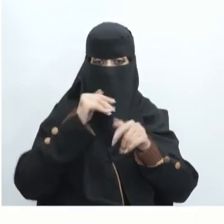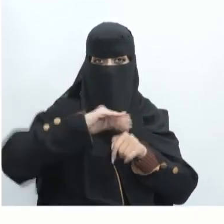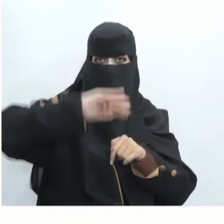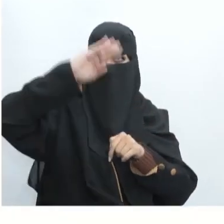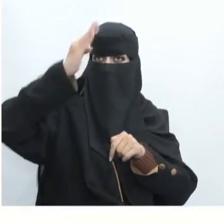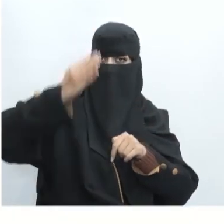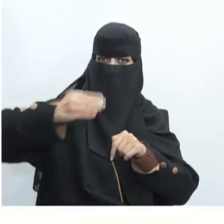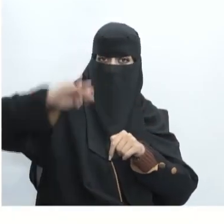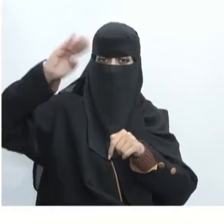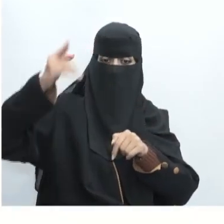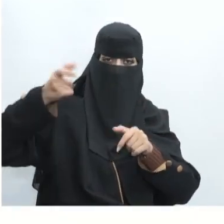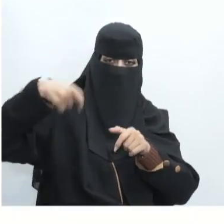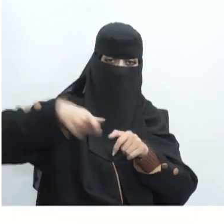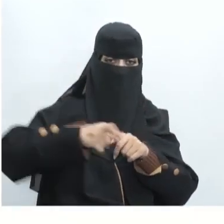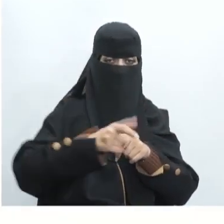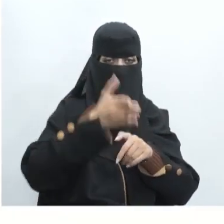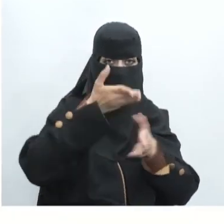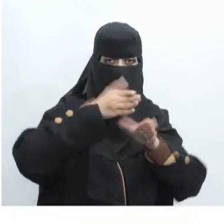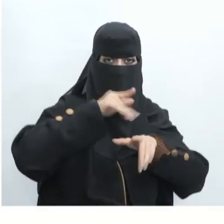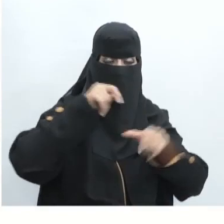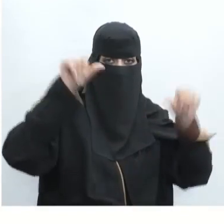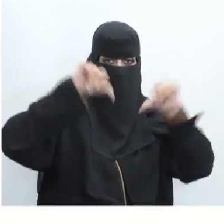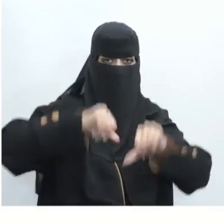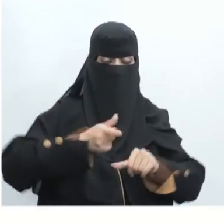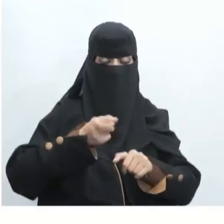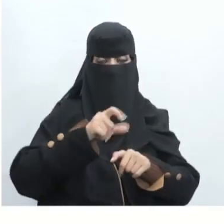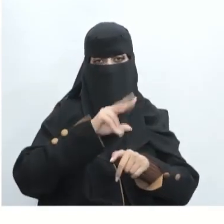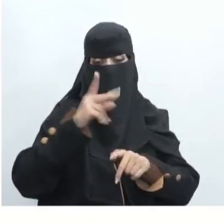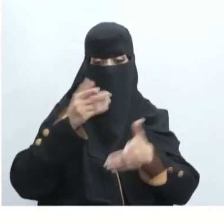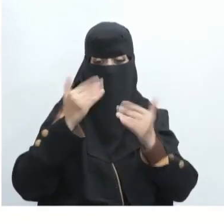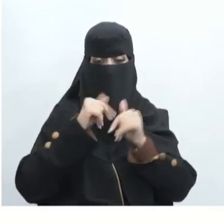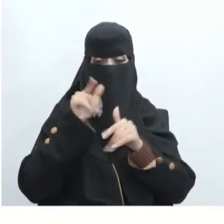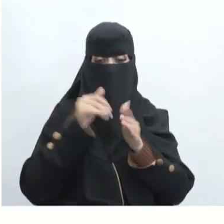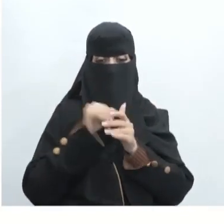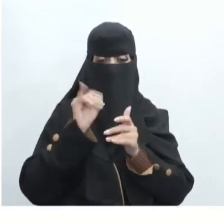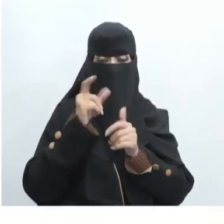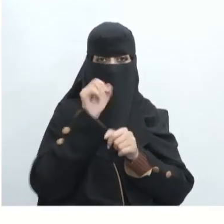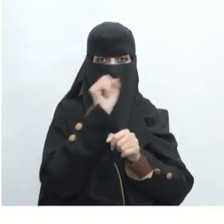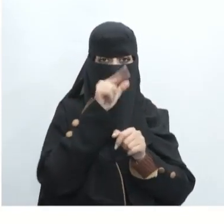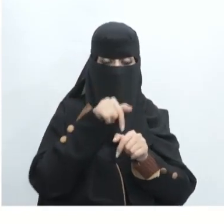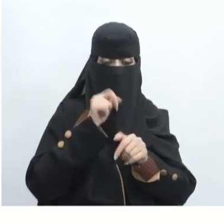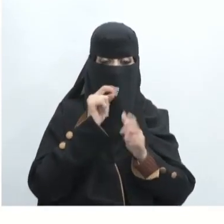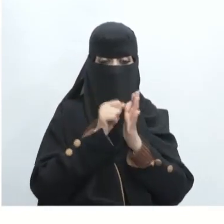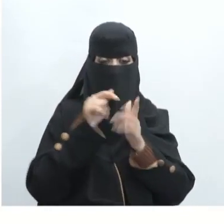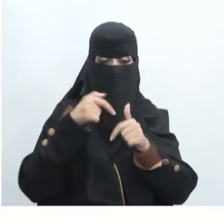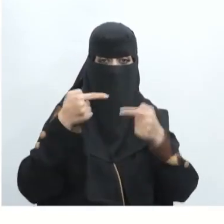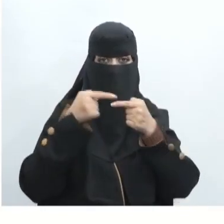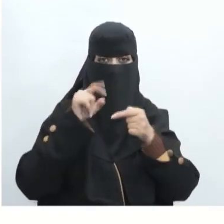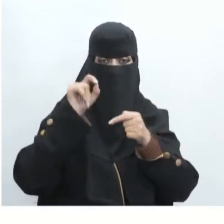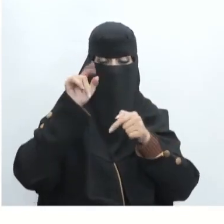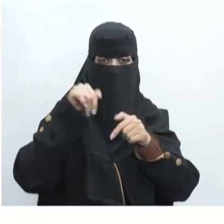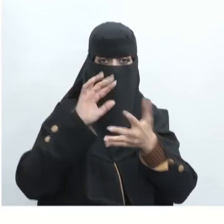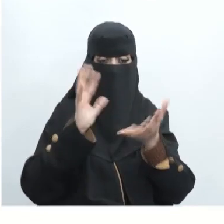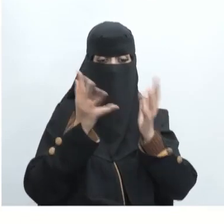جبال وسهول وايضا وديان وانهار وغيرهم ممتازين احسنتم من الخصائص السكانيه التي